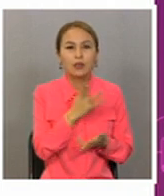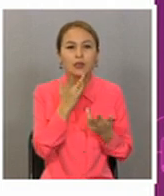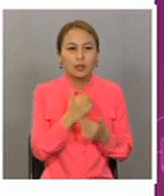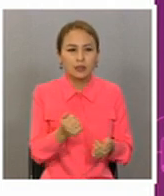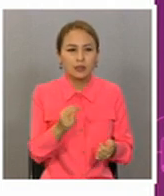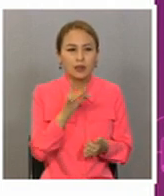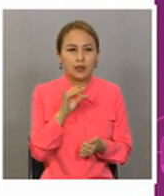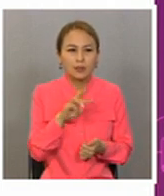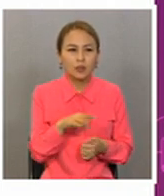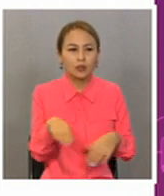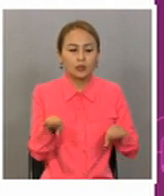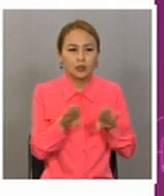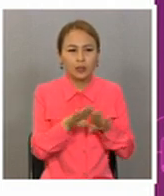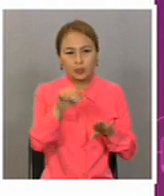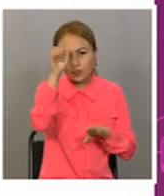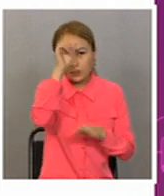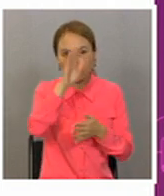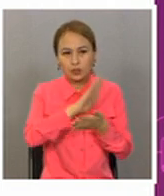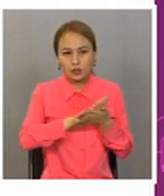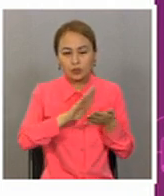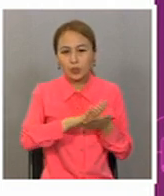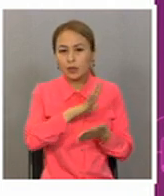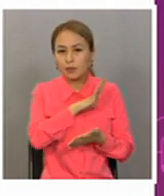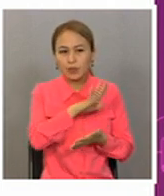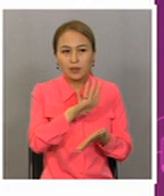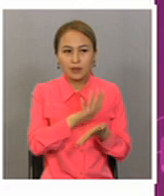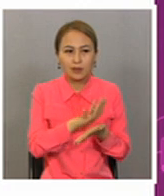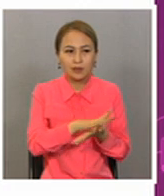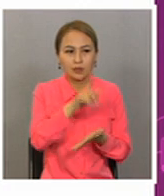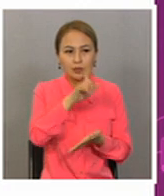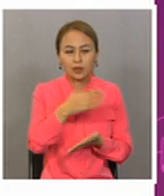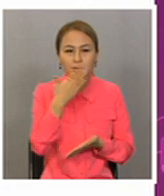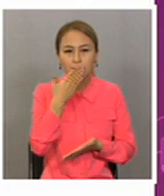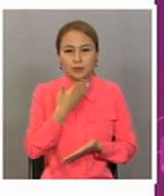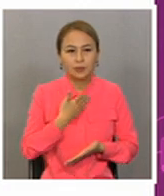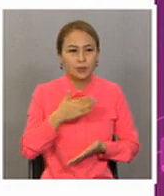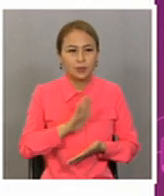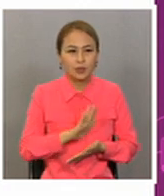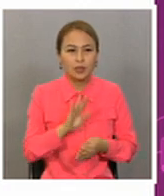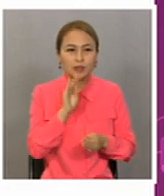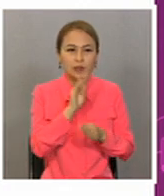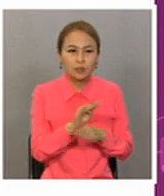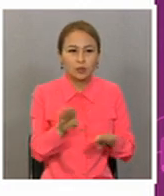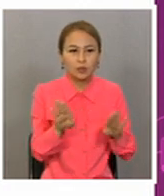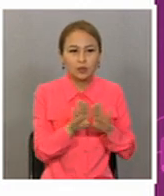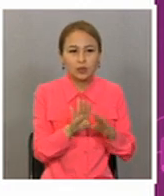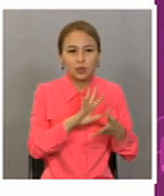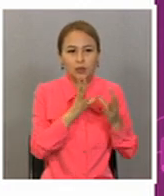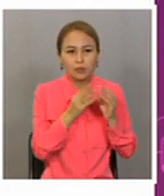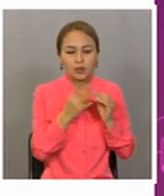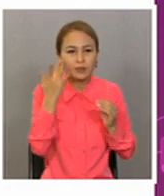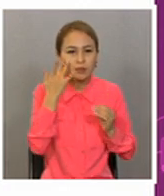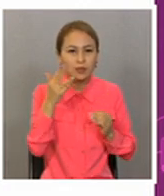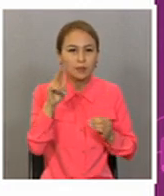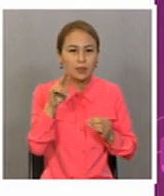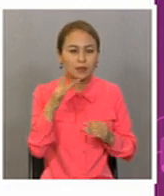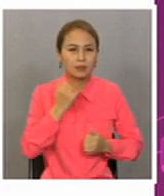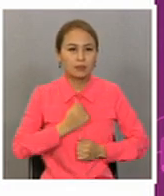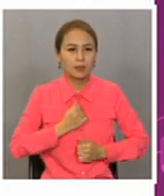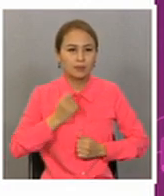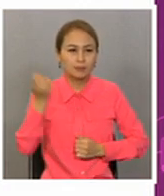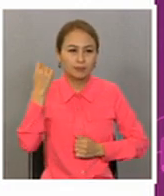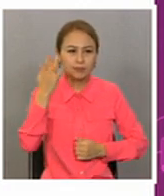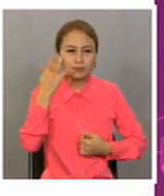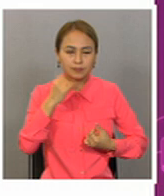Кәрім. Құдай тағала таза жүрмеген былғаныш кісіні сүймейді. Тым болмаса, жұмасында бір моншаға түссең,